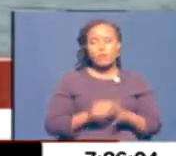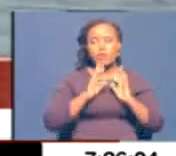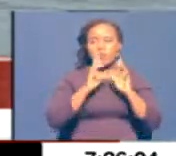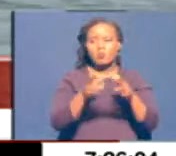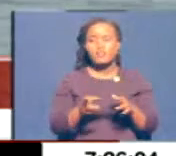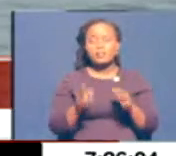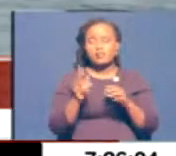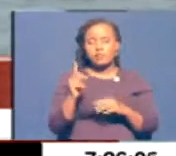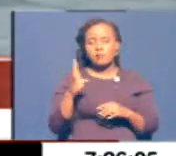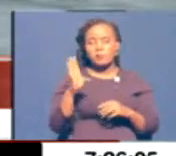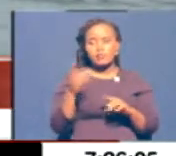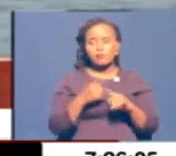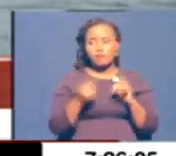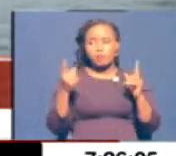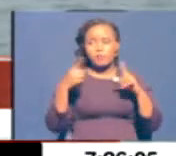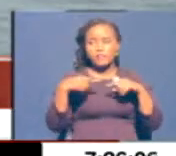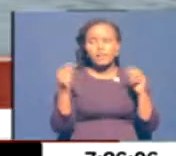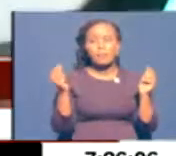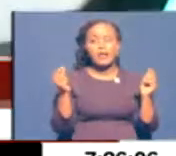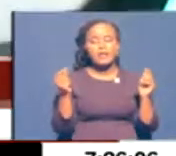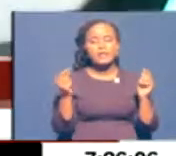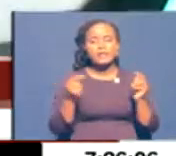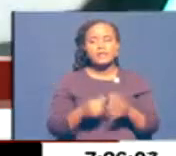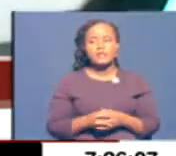kutoka Tokyo, Japan.